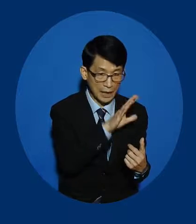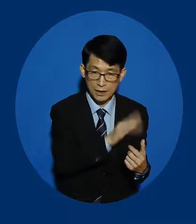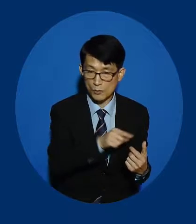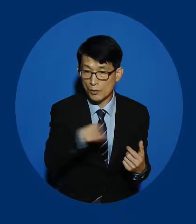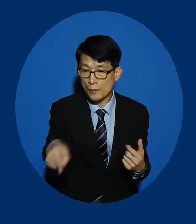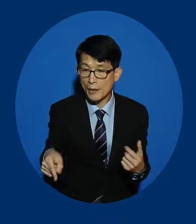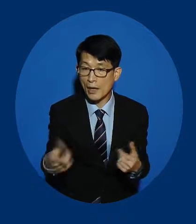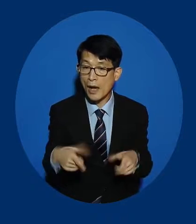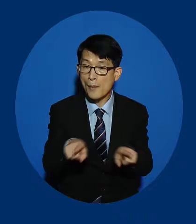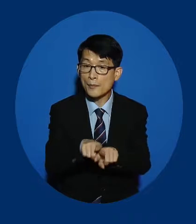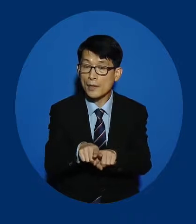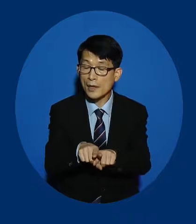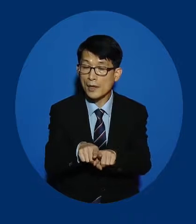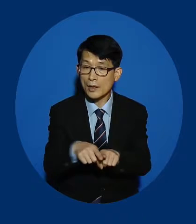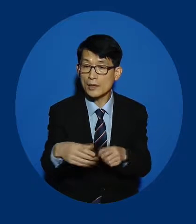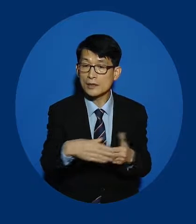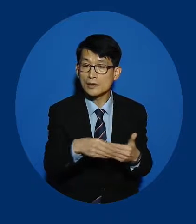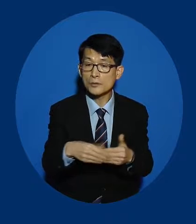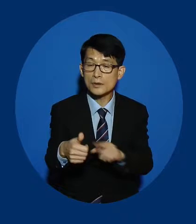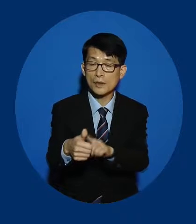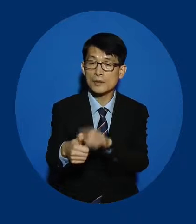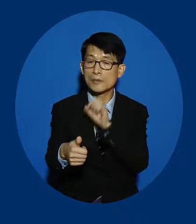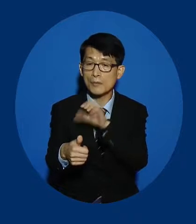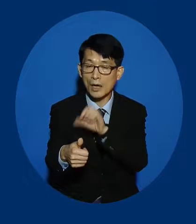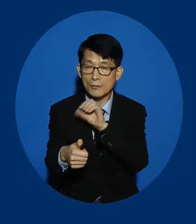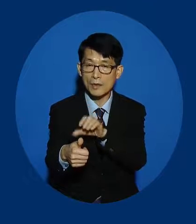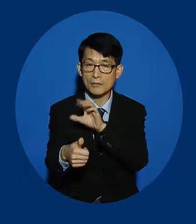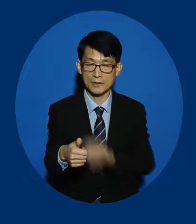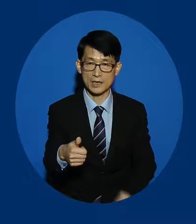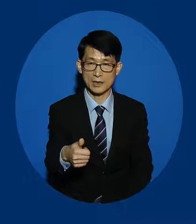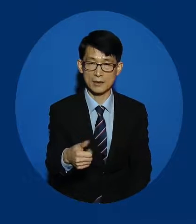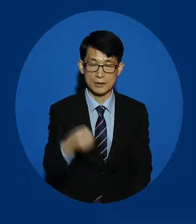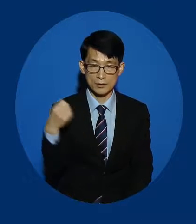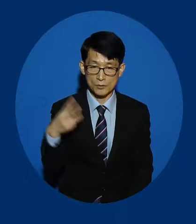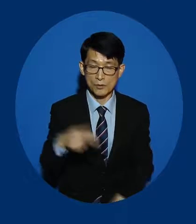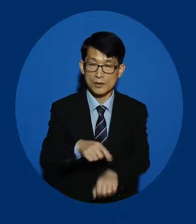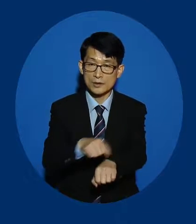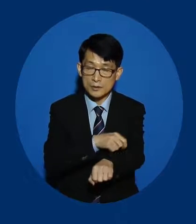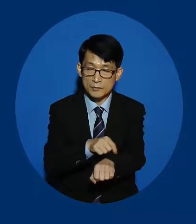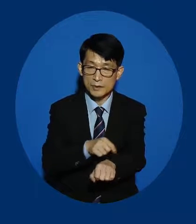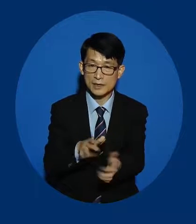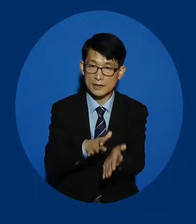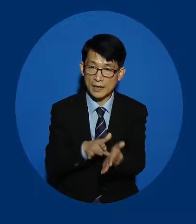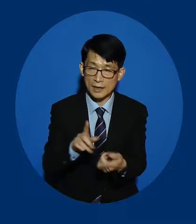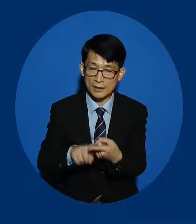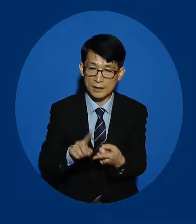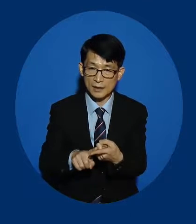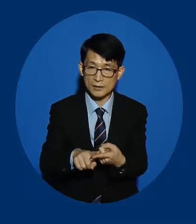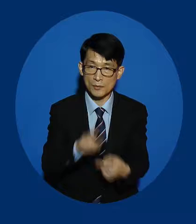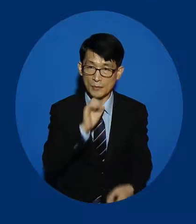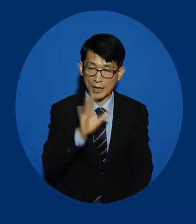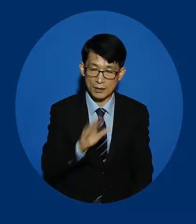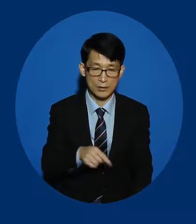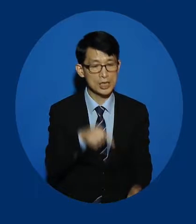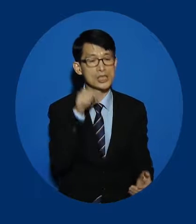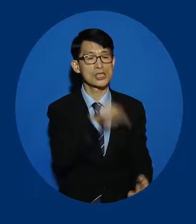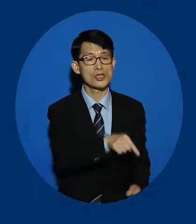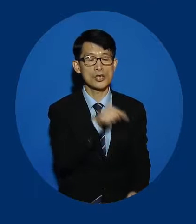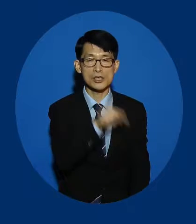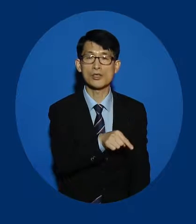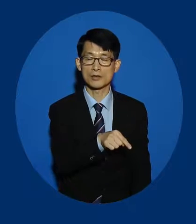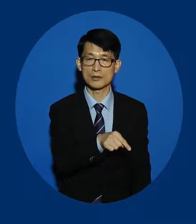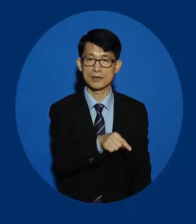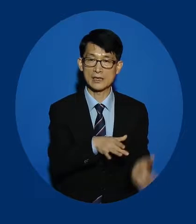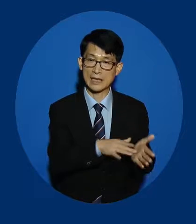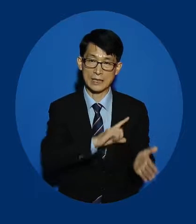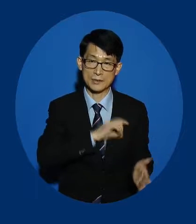계속 얘기하고 아니면 그 특정한 어떤 그 제품약에 대한 모양이나 이름을 얘기 않고 이것 먹으면 돼요. 아니면 저것